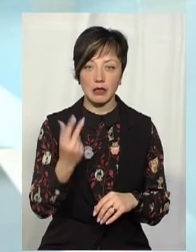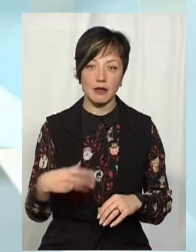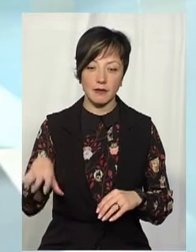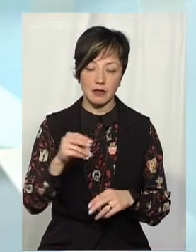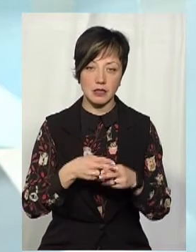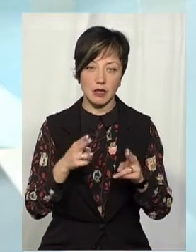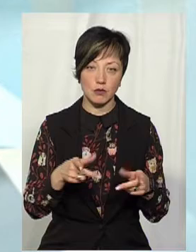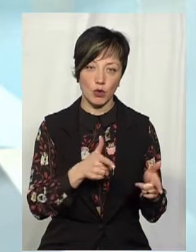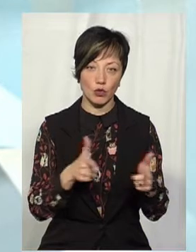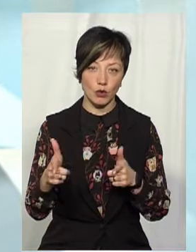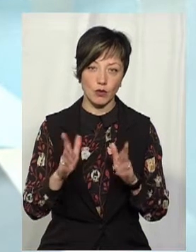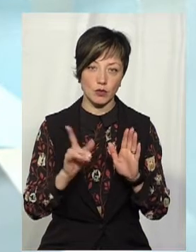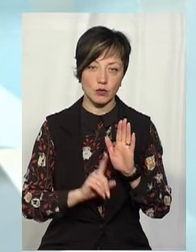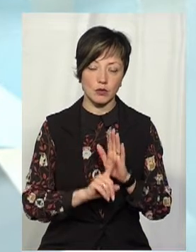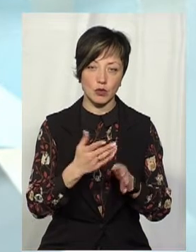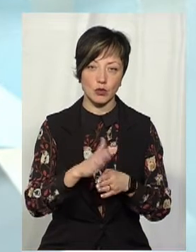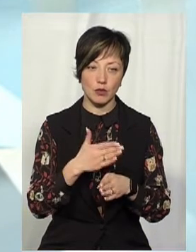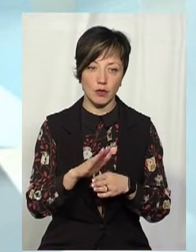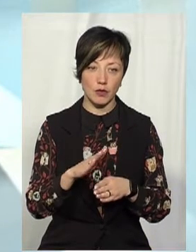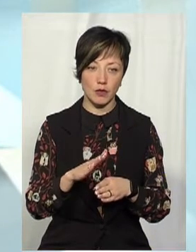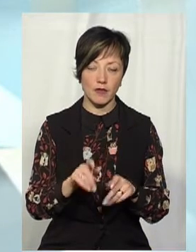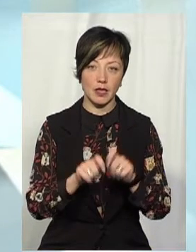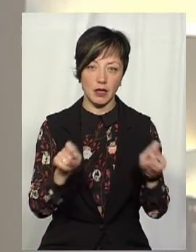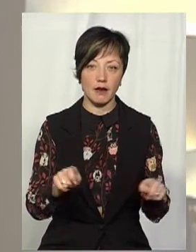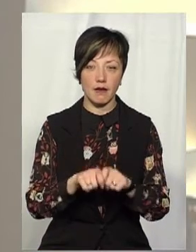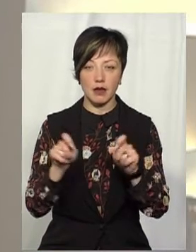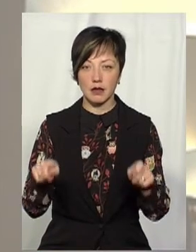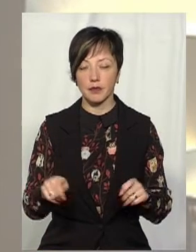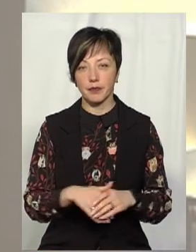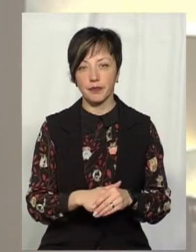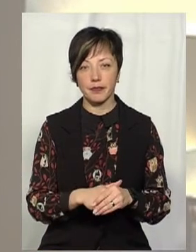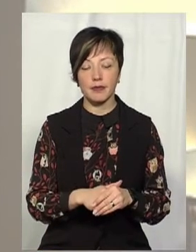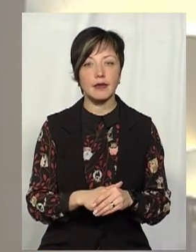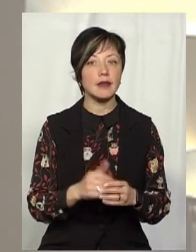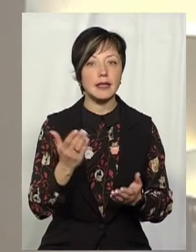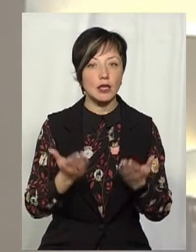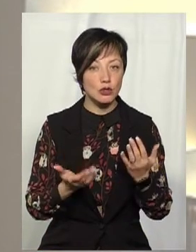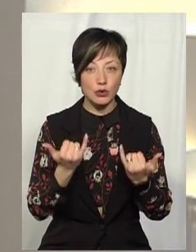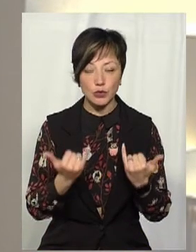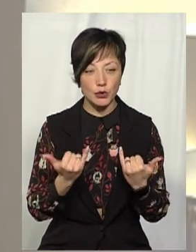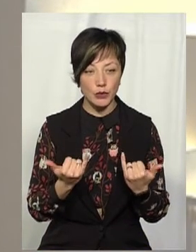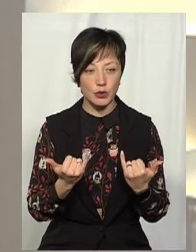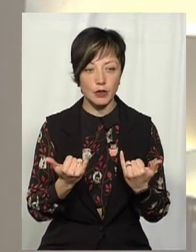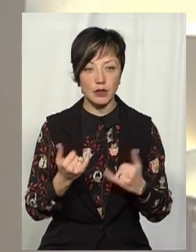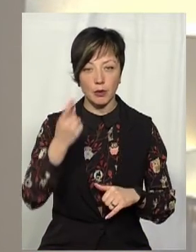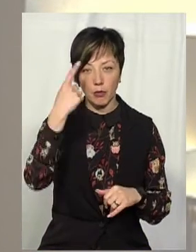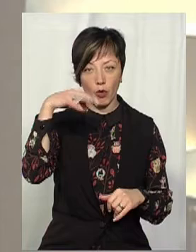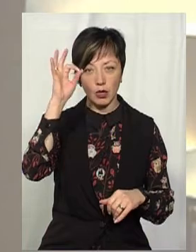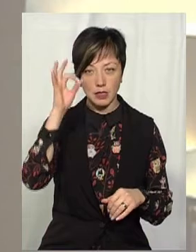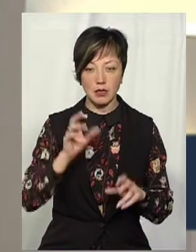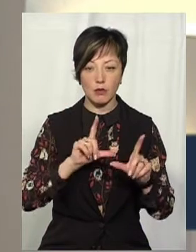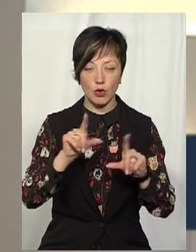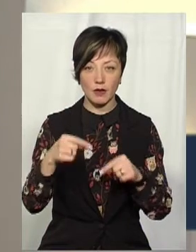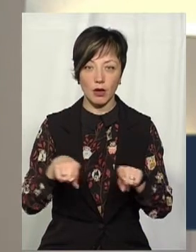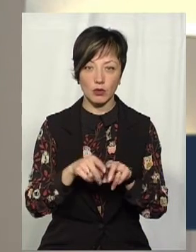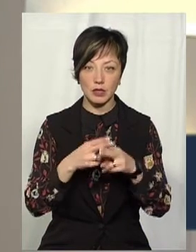всі станції будуть готові, і ми будемо їх поступово відкривати. Тобто, от якщо сьогодні поліцейські громади